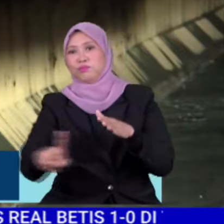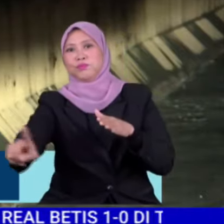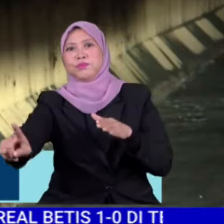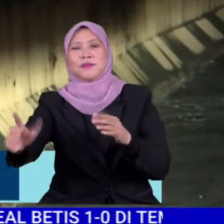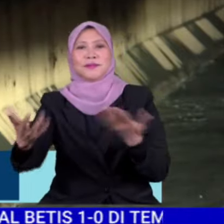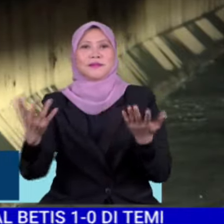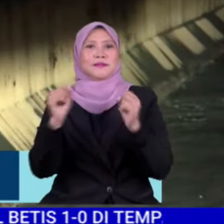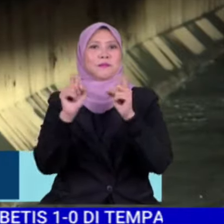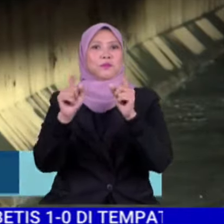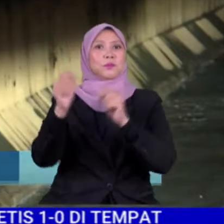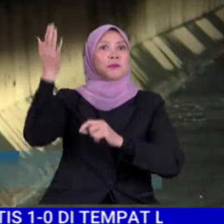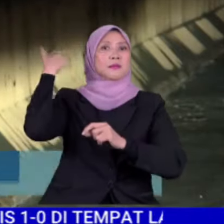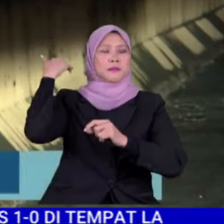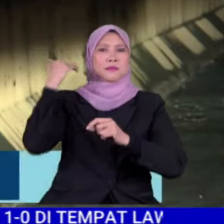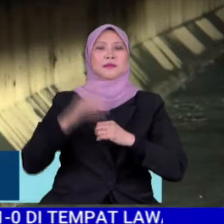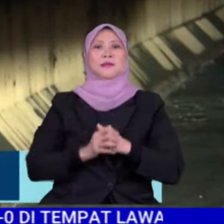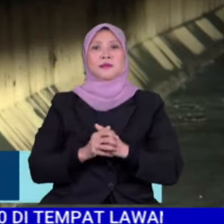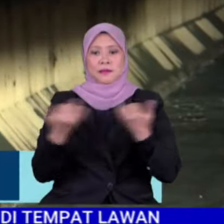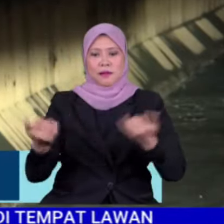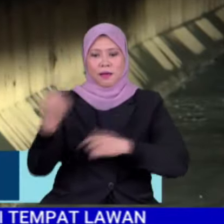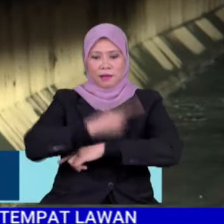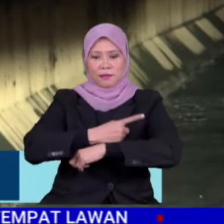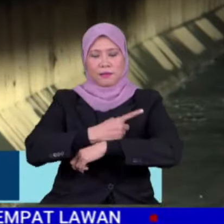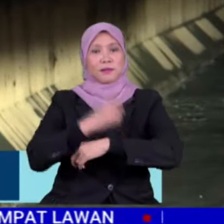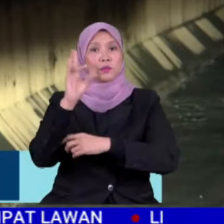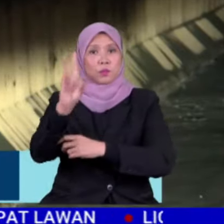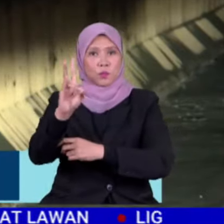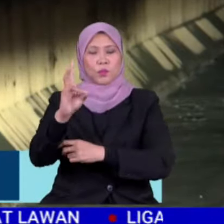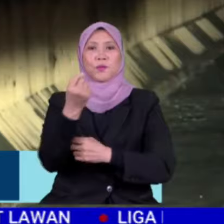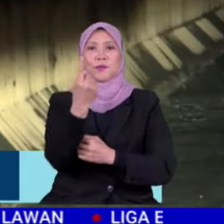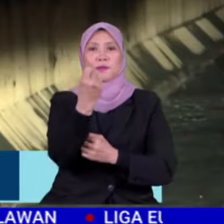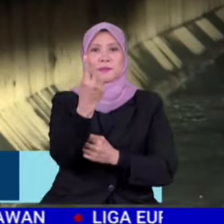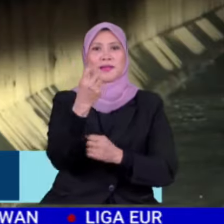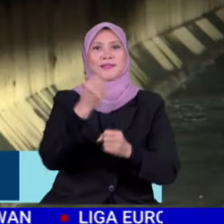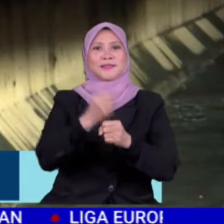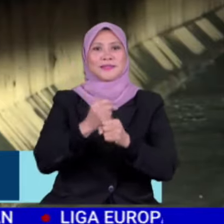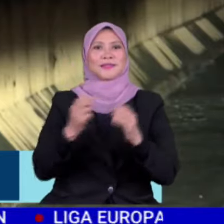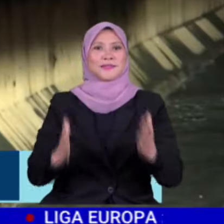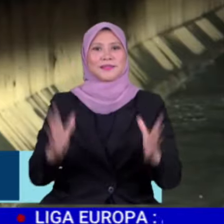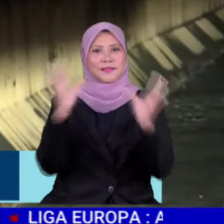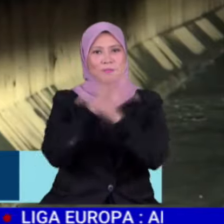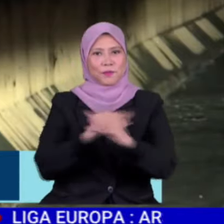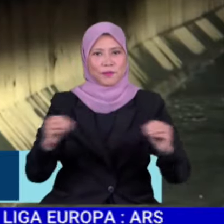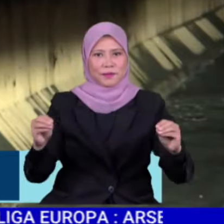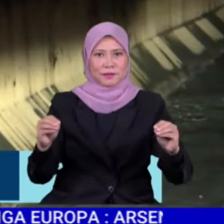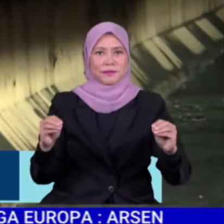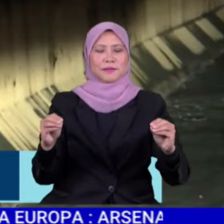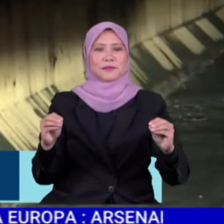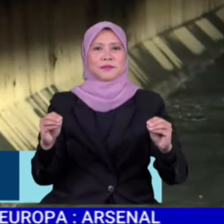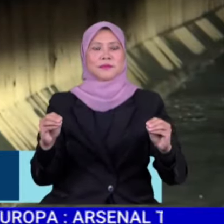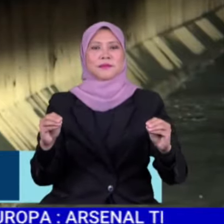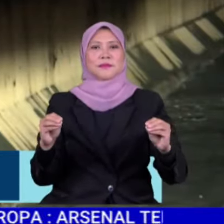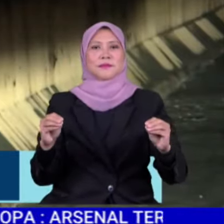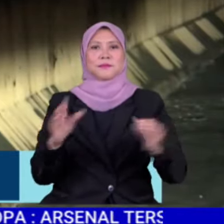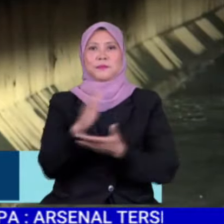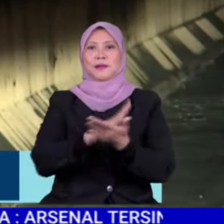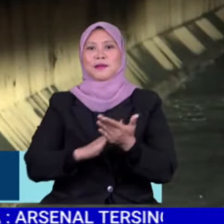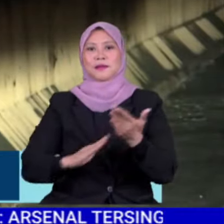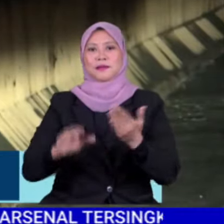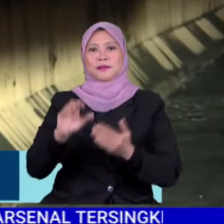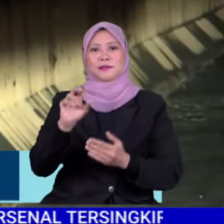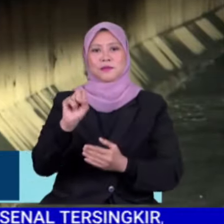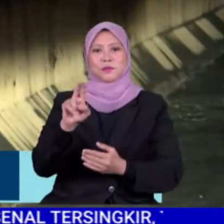Sabtu lepas. Operasi memasuki hari ketujuh ini disertai seramai 11 anggota Sarawak Forestry Corporation Itu bahagian